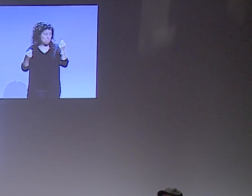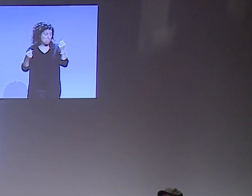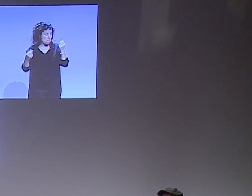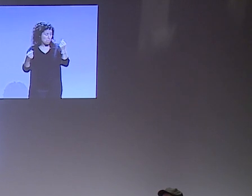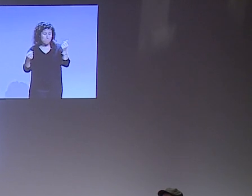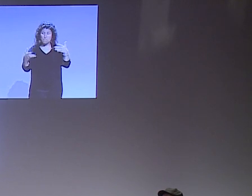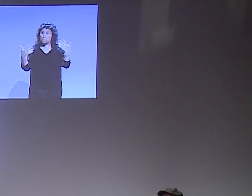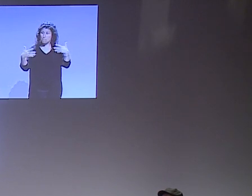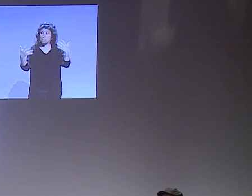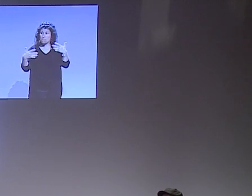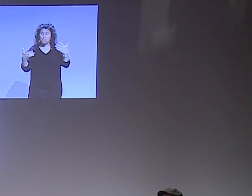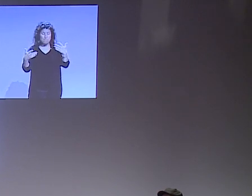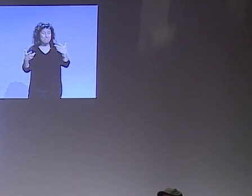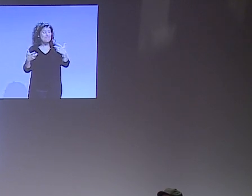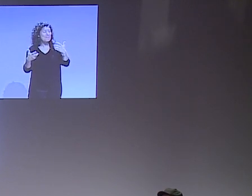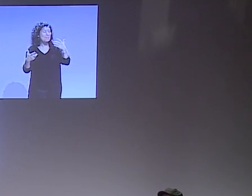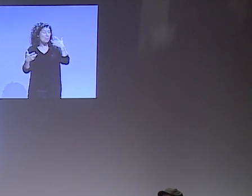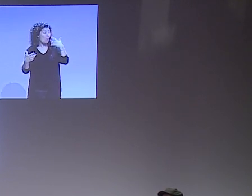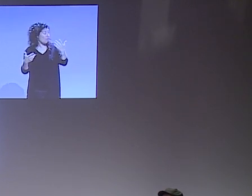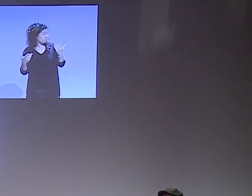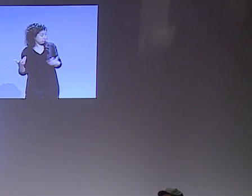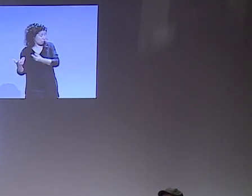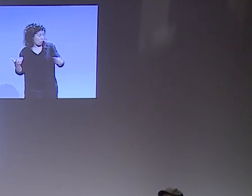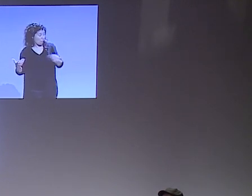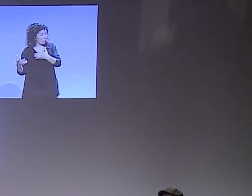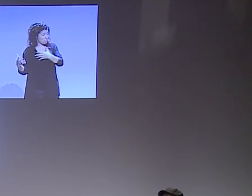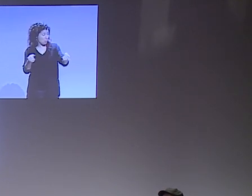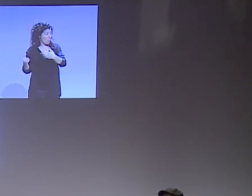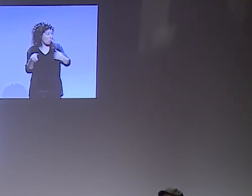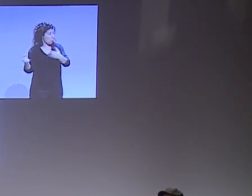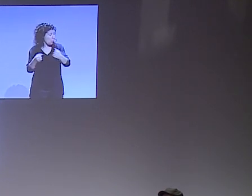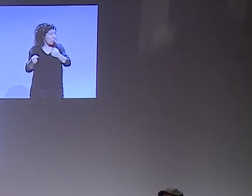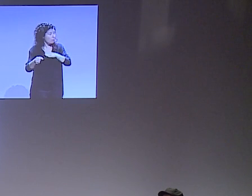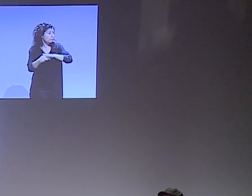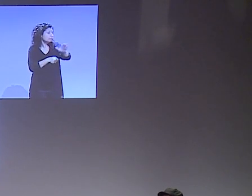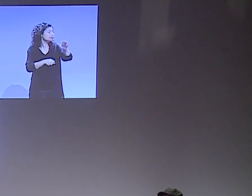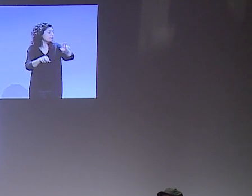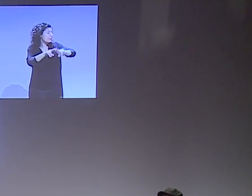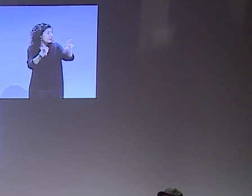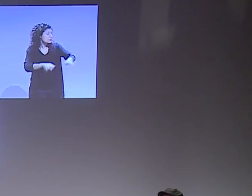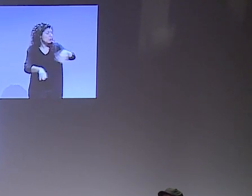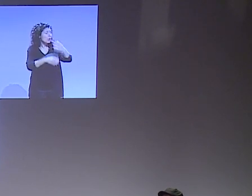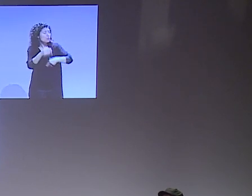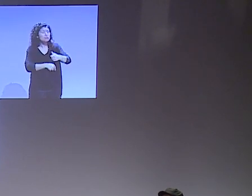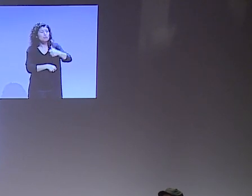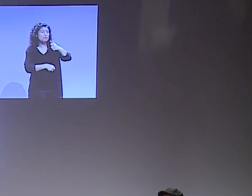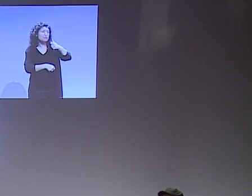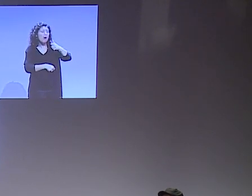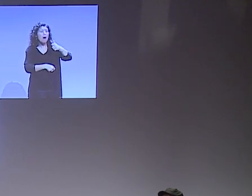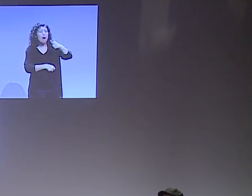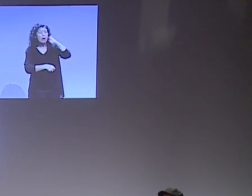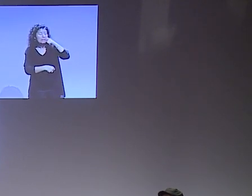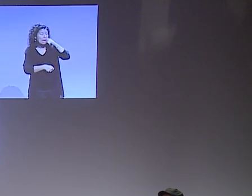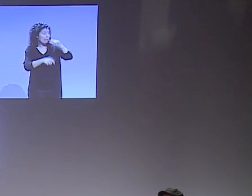à une très forte demande d'adoption internationale ou transraciale pour garder ses enfants